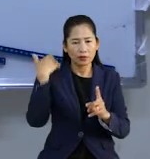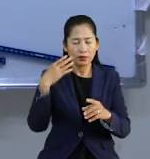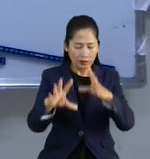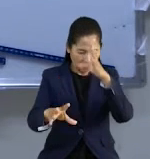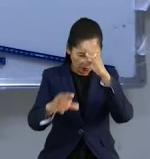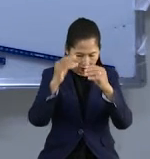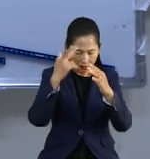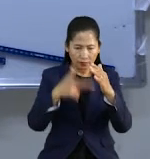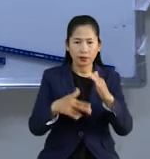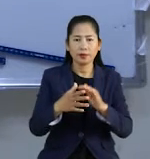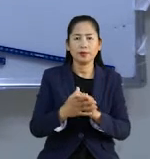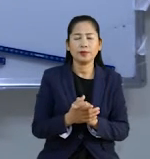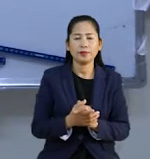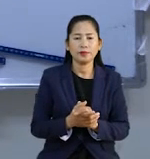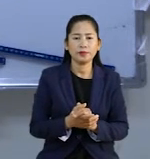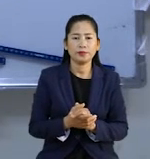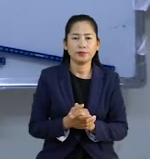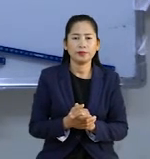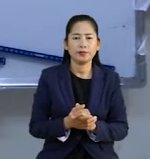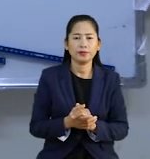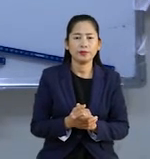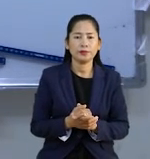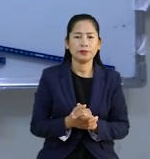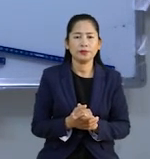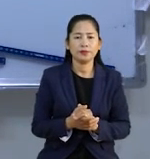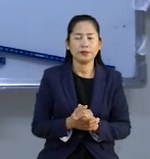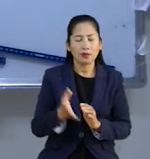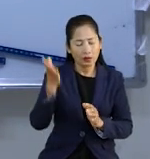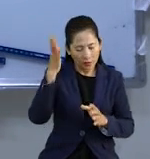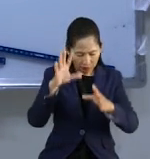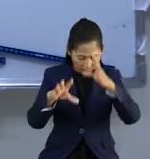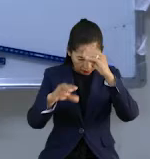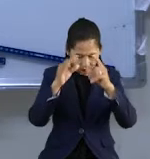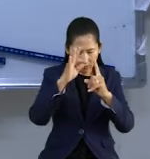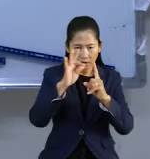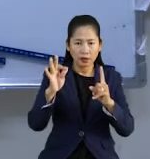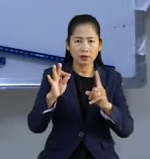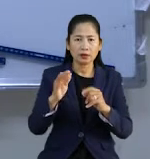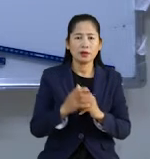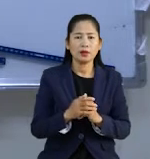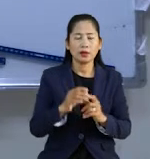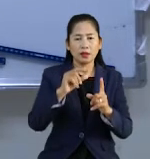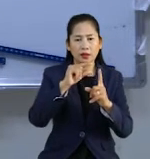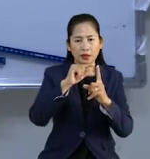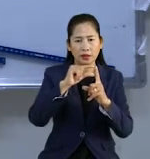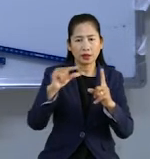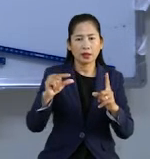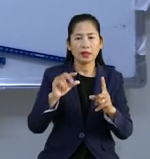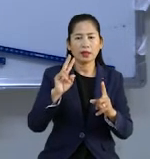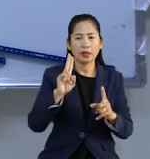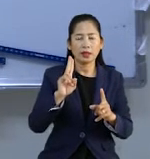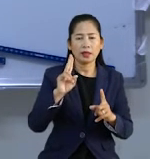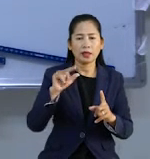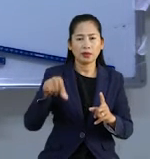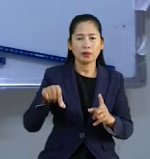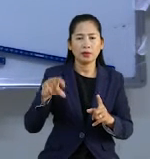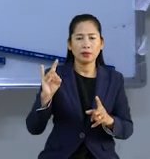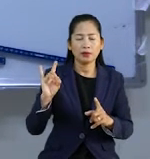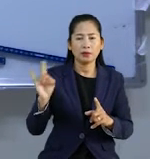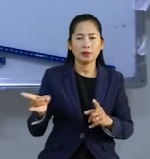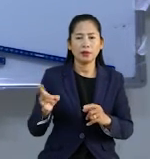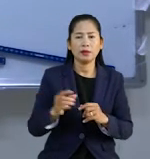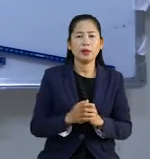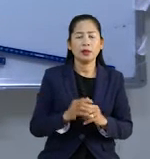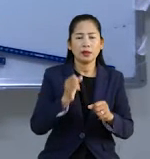យើងរៀនអំពីអ្វីបាទថ្ងៃមុនយើងរៀនវេយ្យាករណ៍កិរិយាអកម្មបាទ